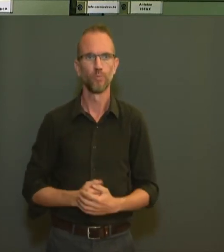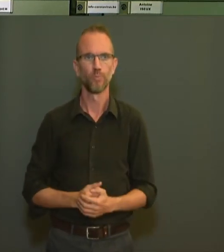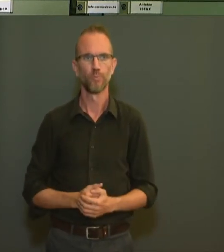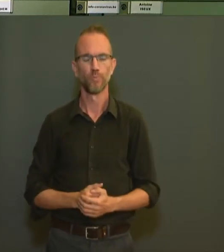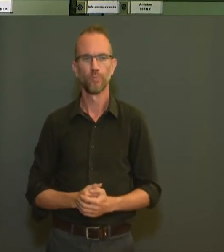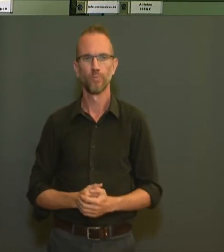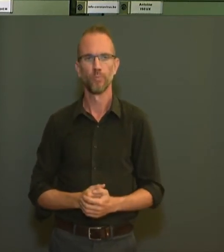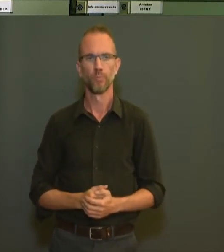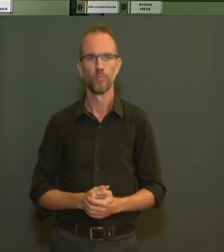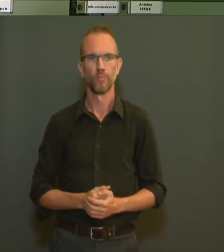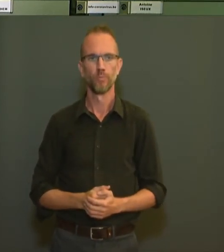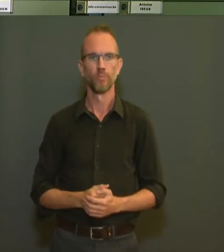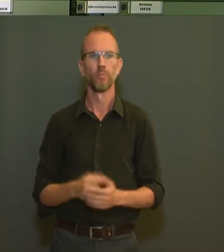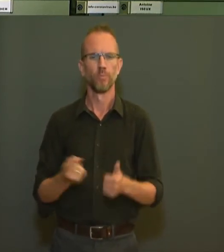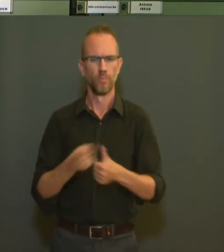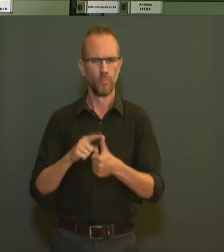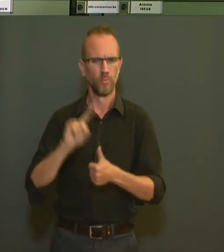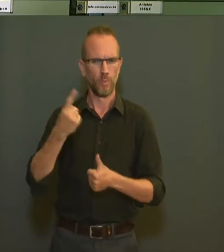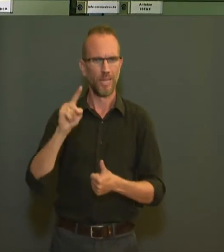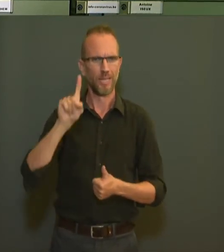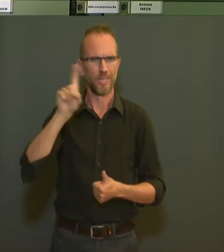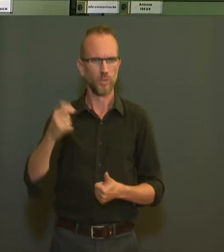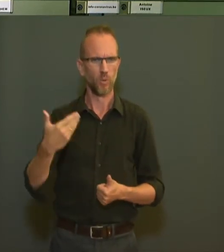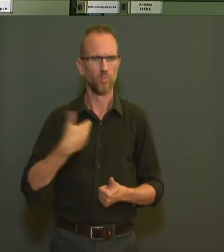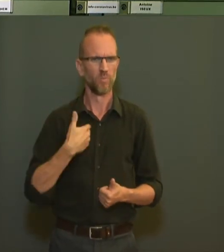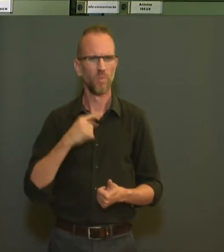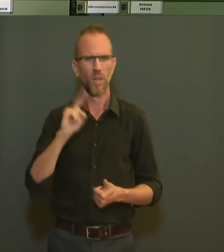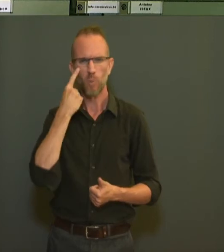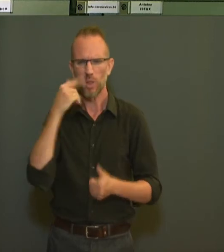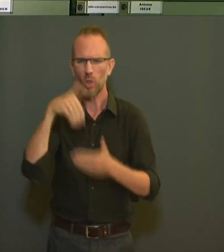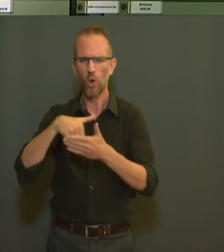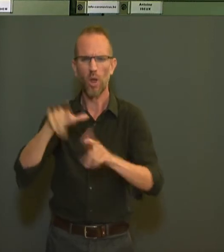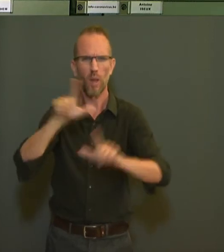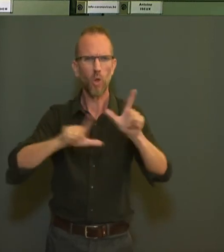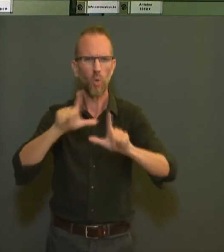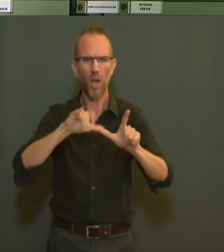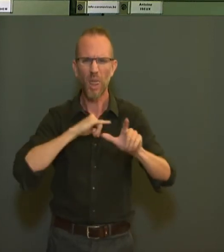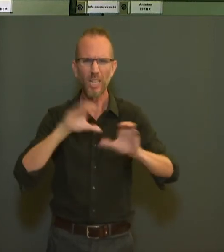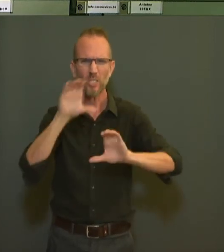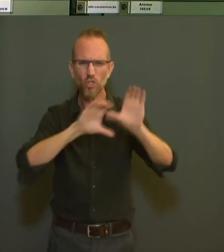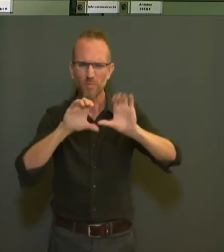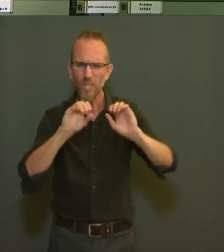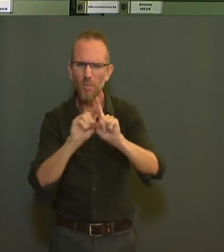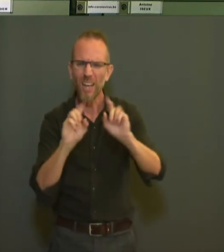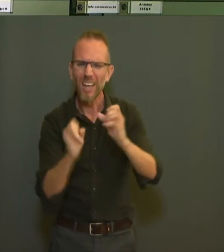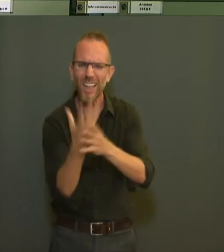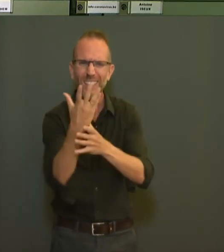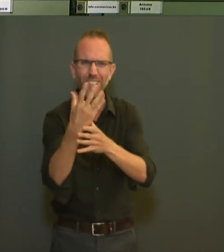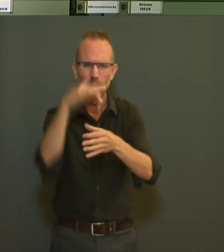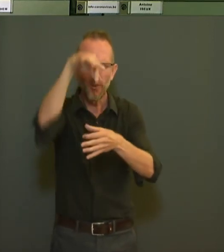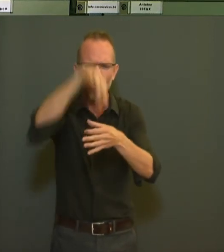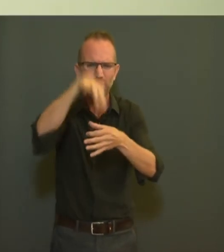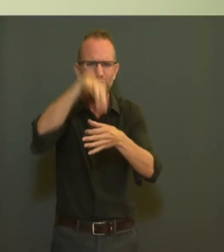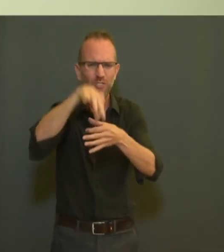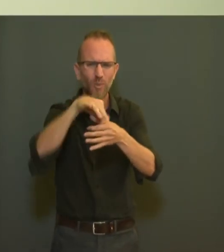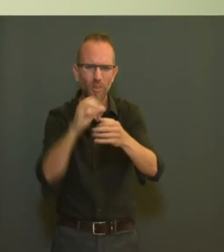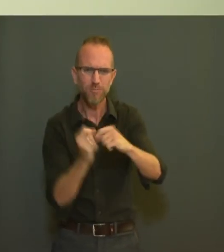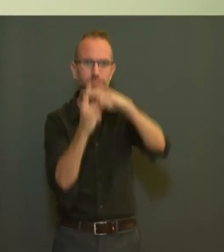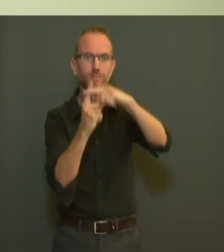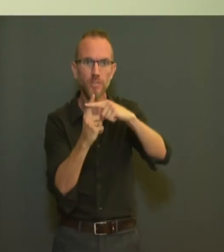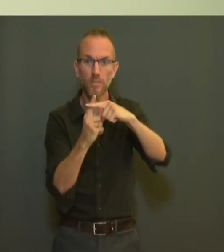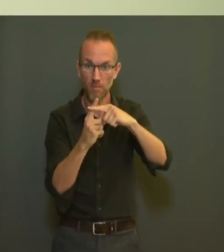On parle d'un manque de réactifs pour les tests en laboratoire. Est-ce vrai? Et y a-t-il un risque de pénurie?